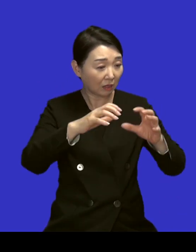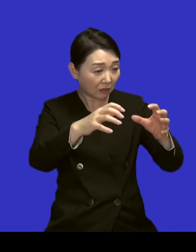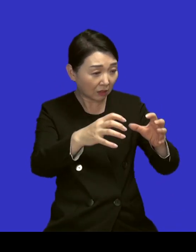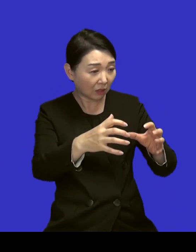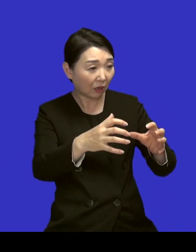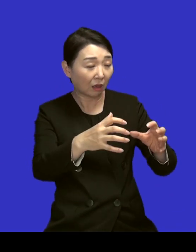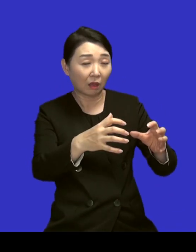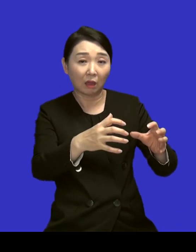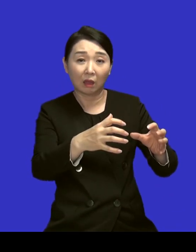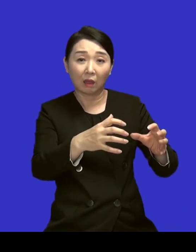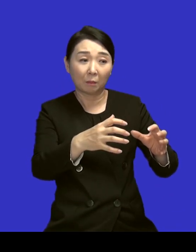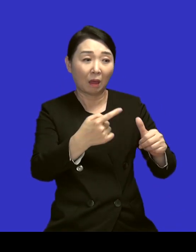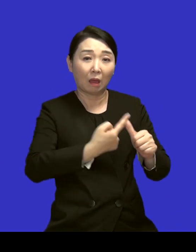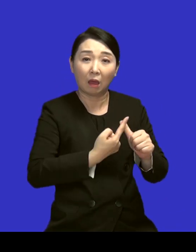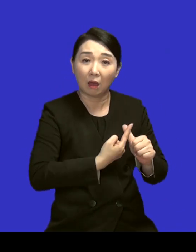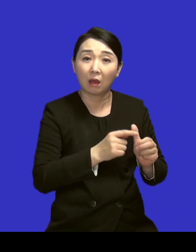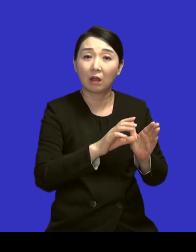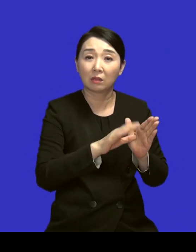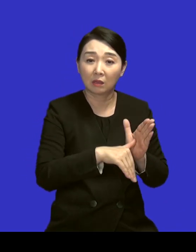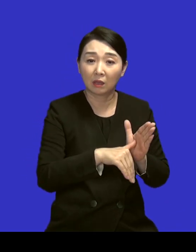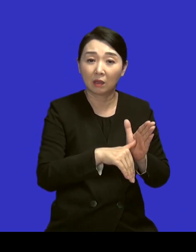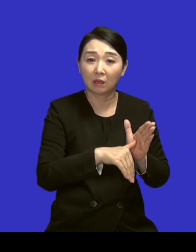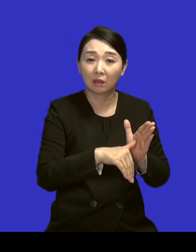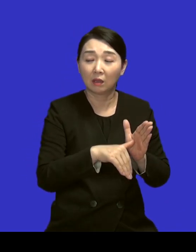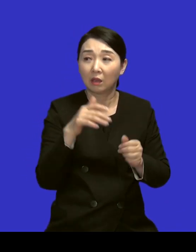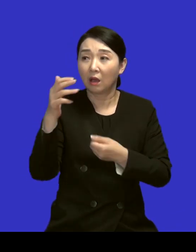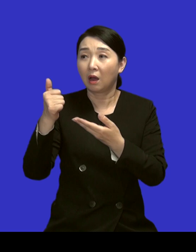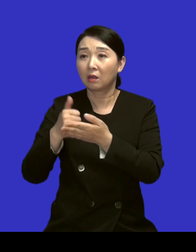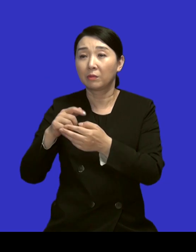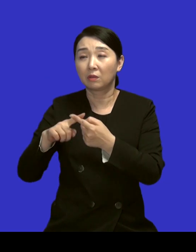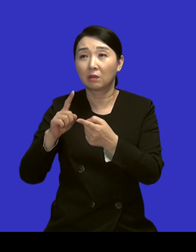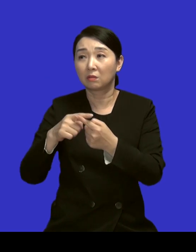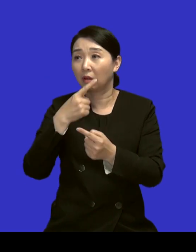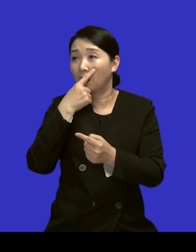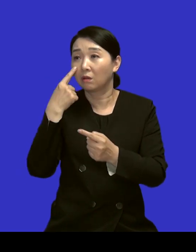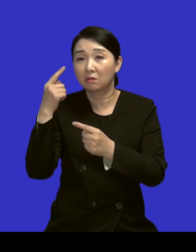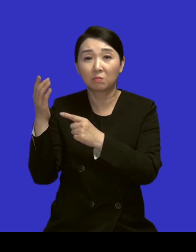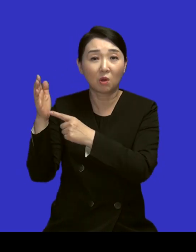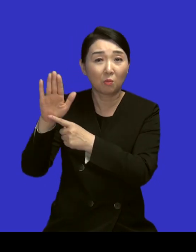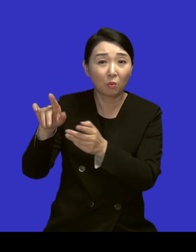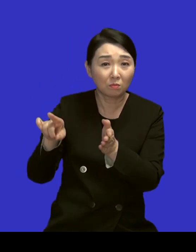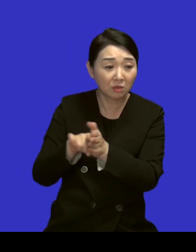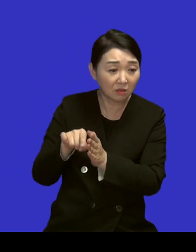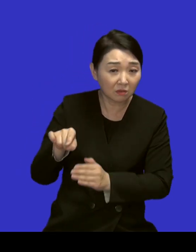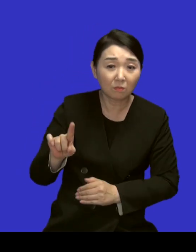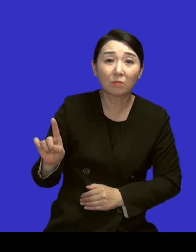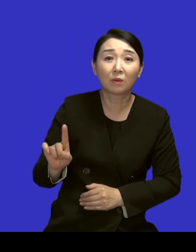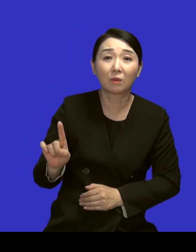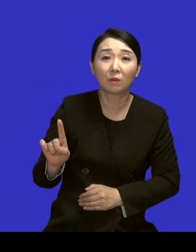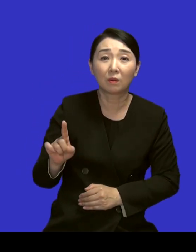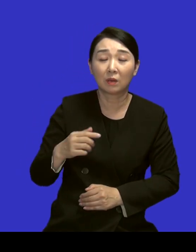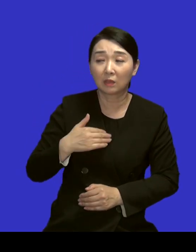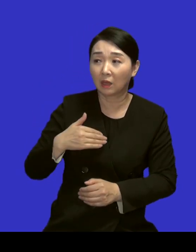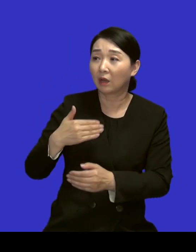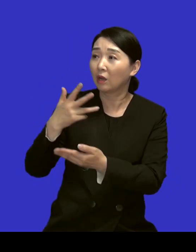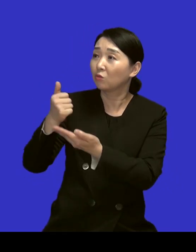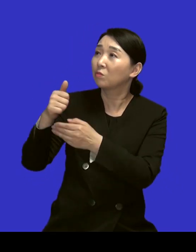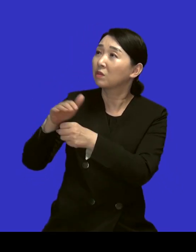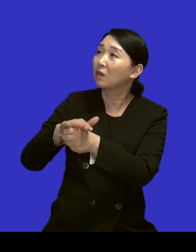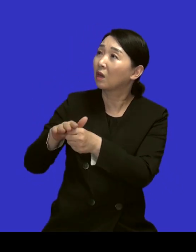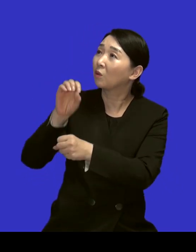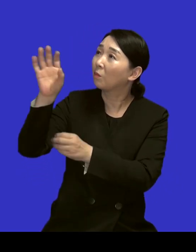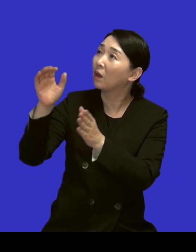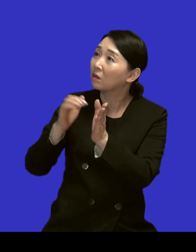강력한 조롱 앞에 우리는 하나님에 대해서 이렇게 아무것도 말 못하는 신앙인 건가? 내가 사랑한다 했던 주님을 내가